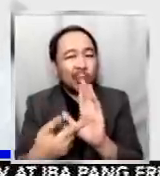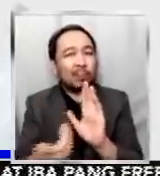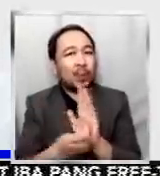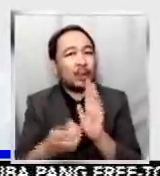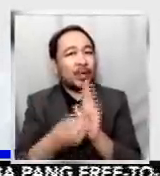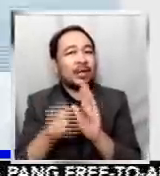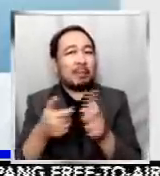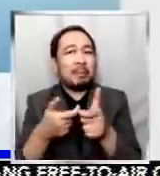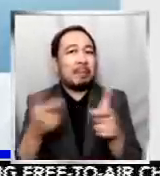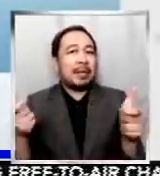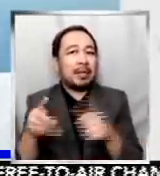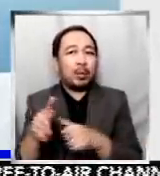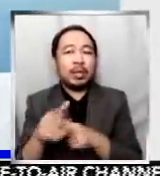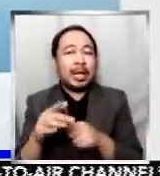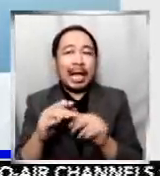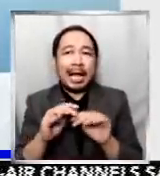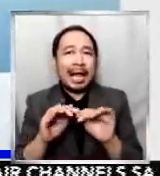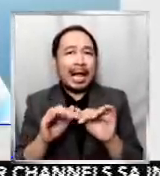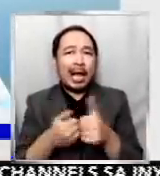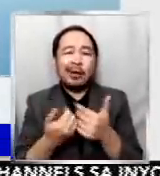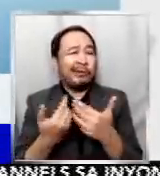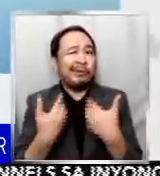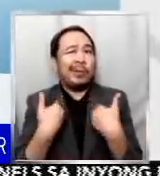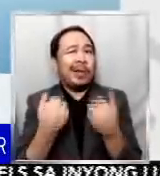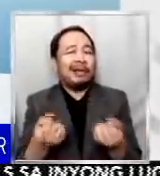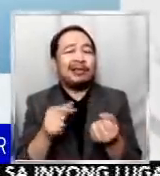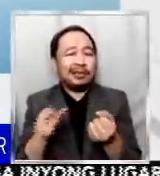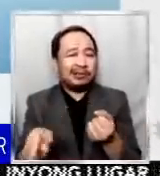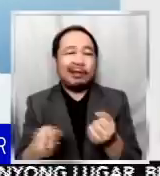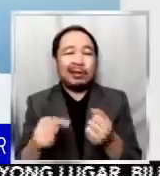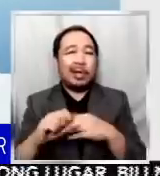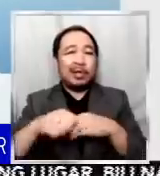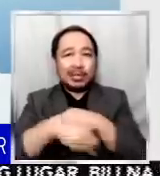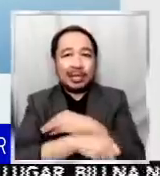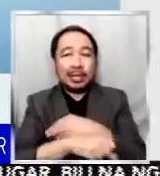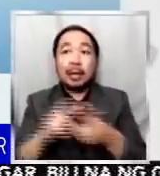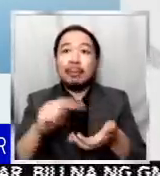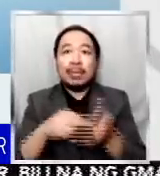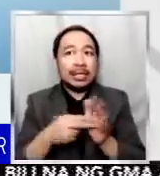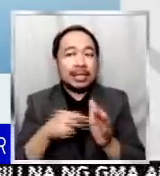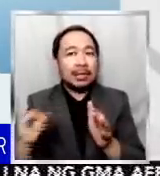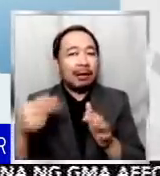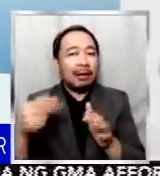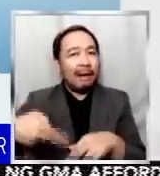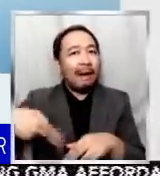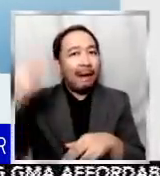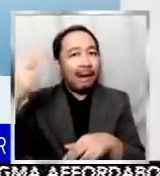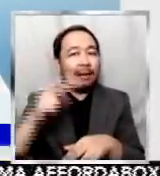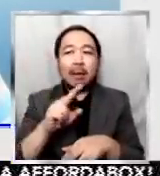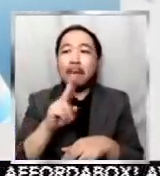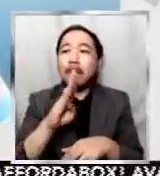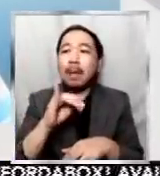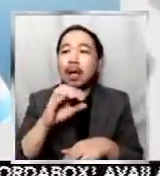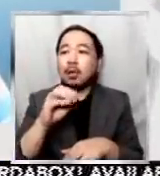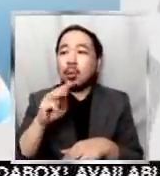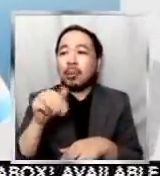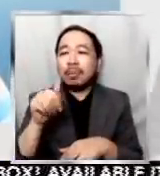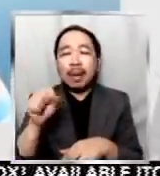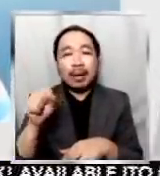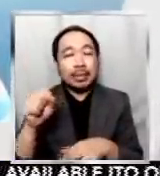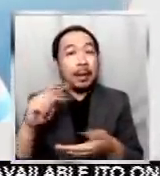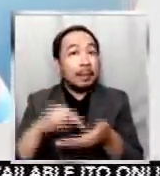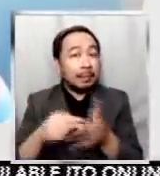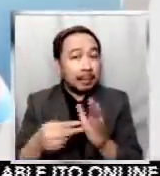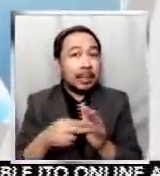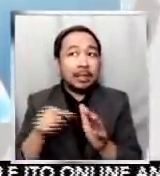kalusugan ng dagat. Ibig sabihin na mas mataas yung biomass. So higher biomass means that a coral